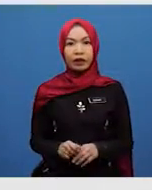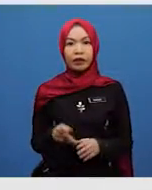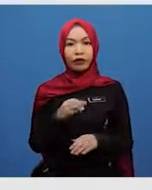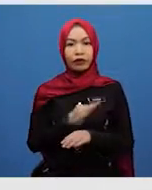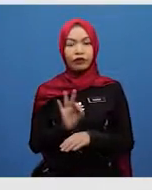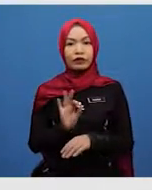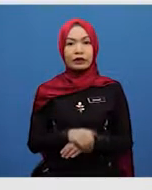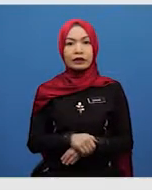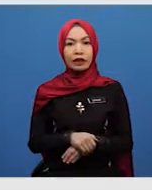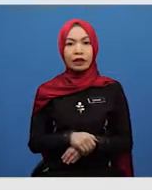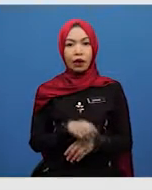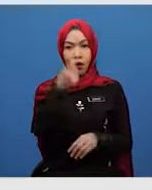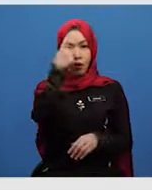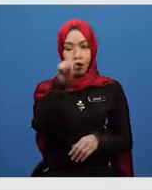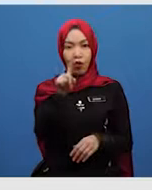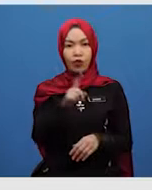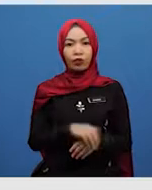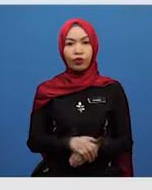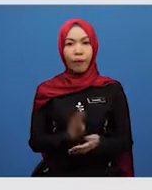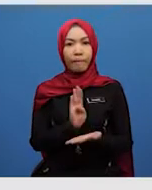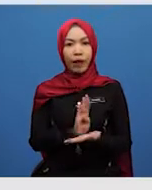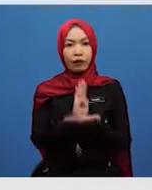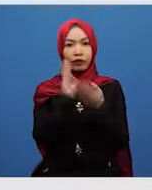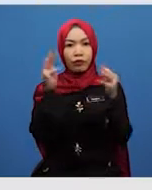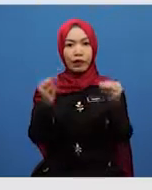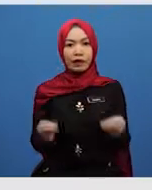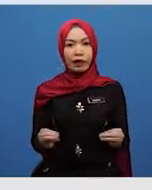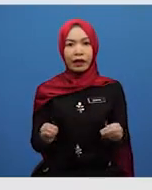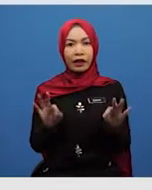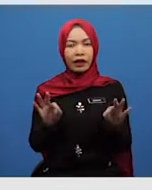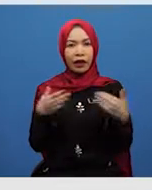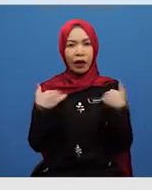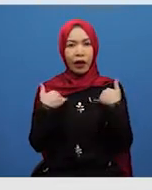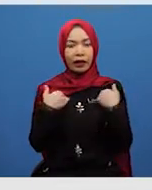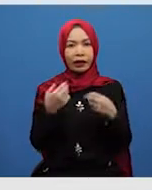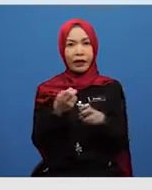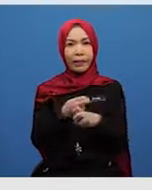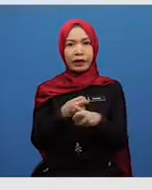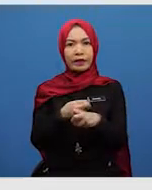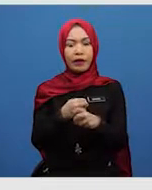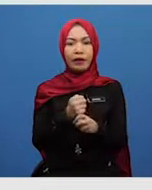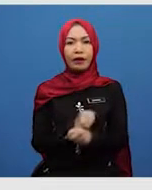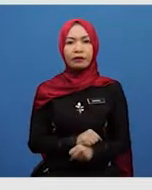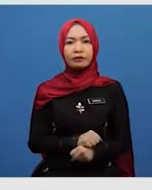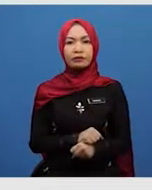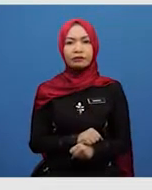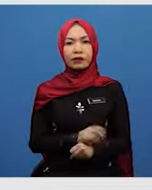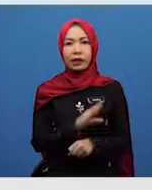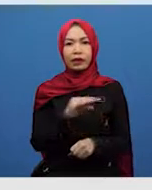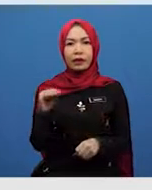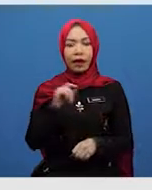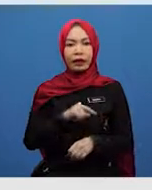masyarakat perbedaan dalam amalan sistem ini di Serawak dan Sabah kuda adalah